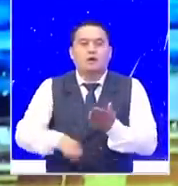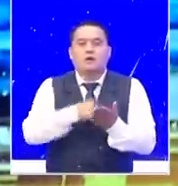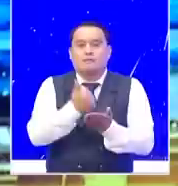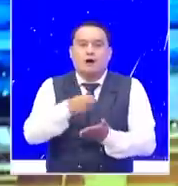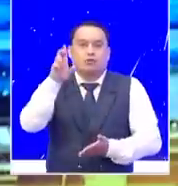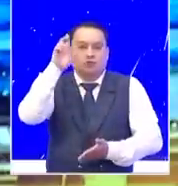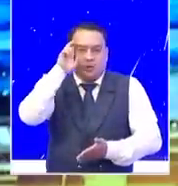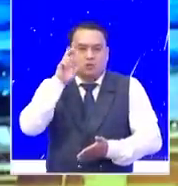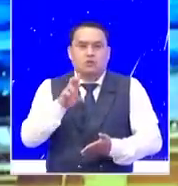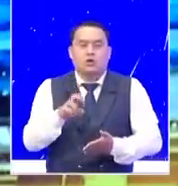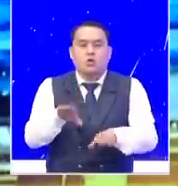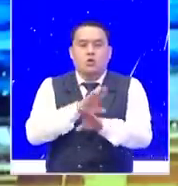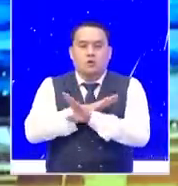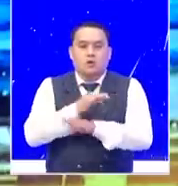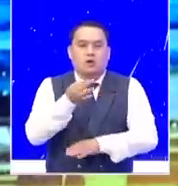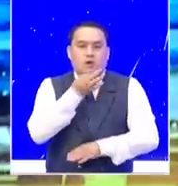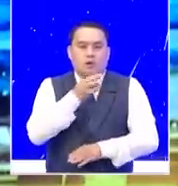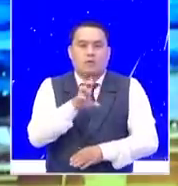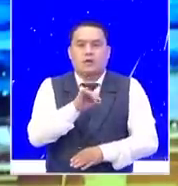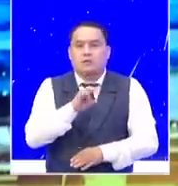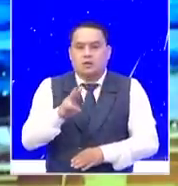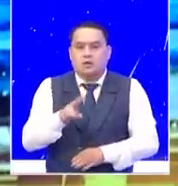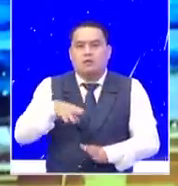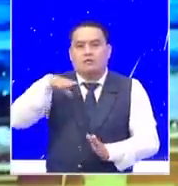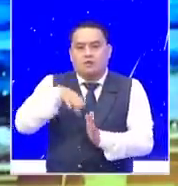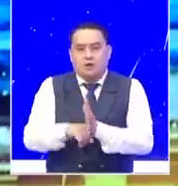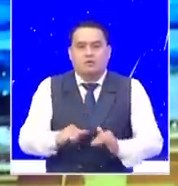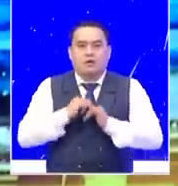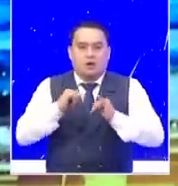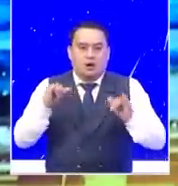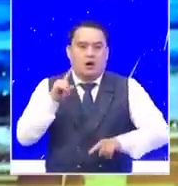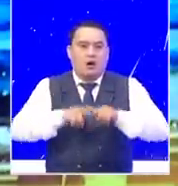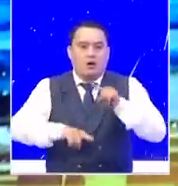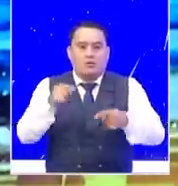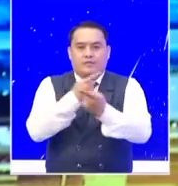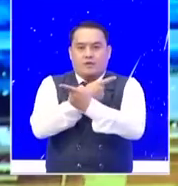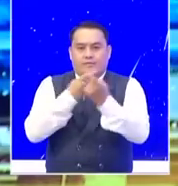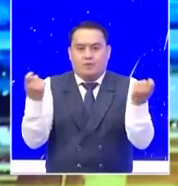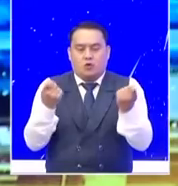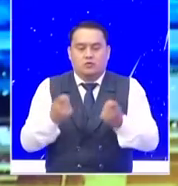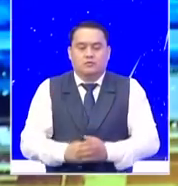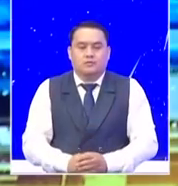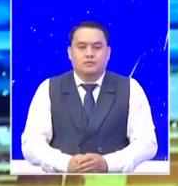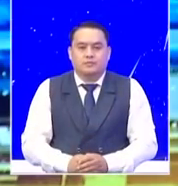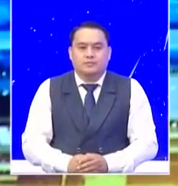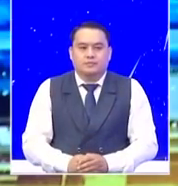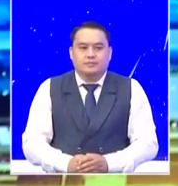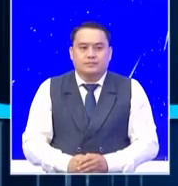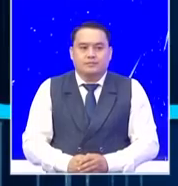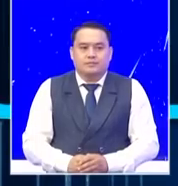Елбасы отметил, что покинувший нас так рано Бейсен внес существенный вклад в развитие отечественного информационного пространства.